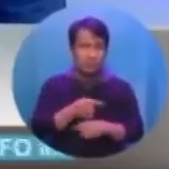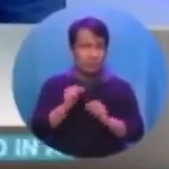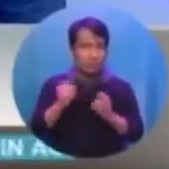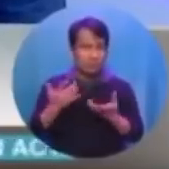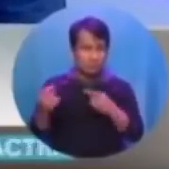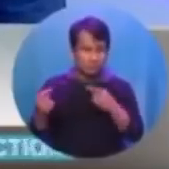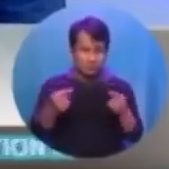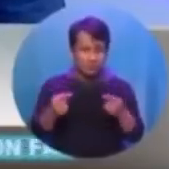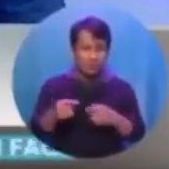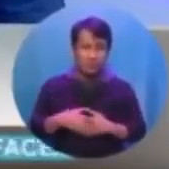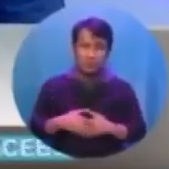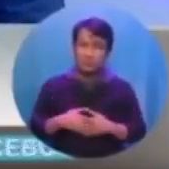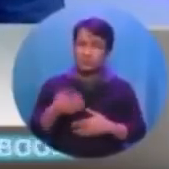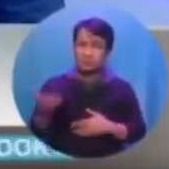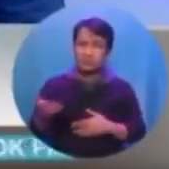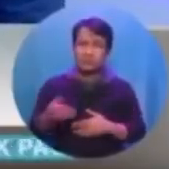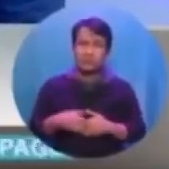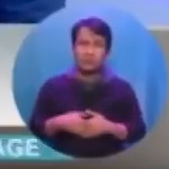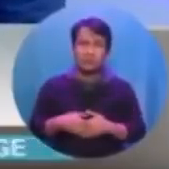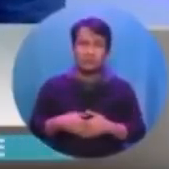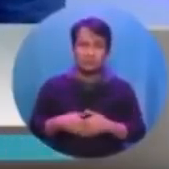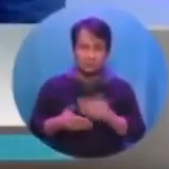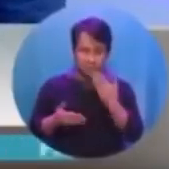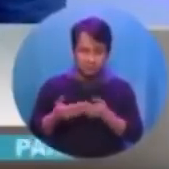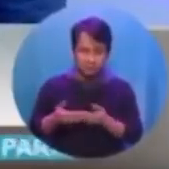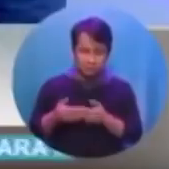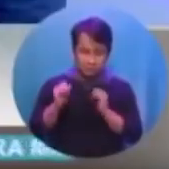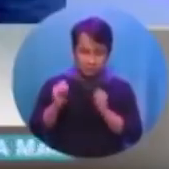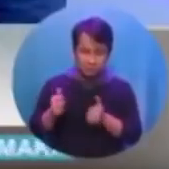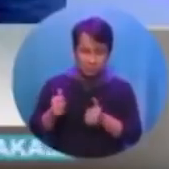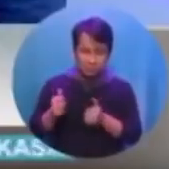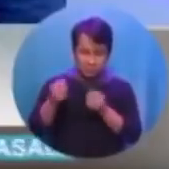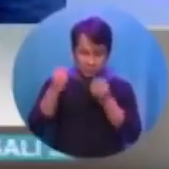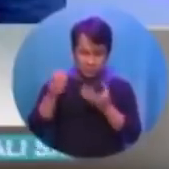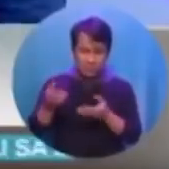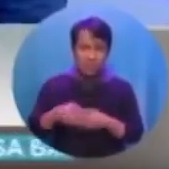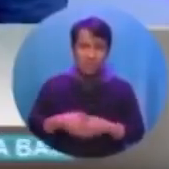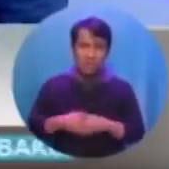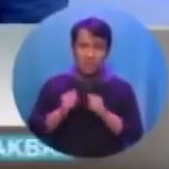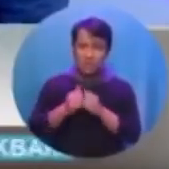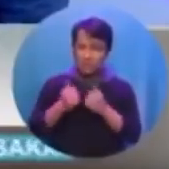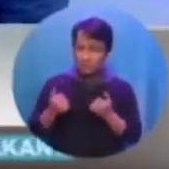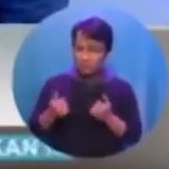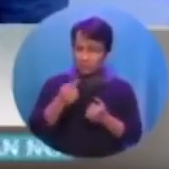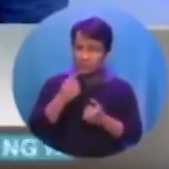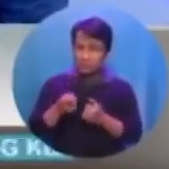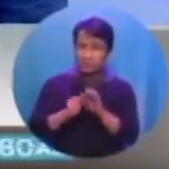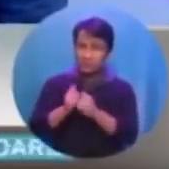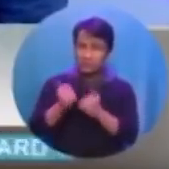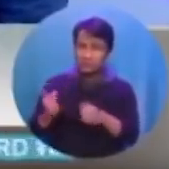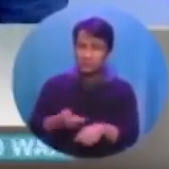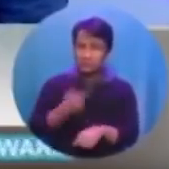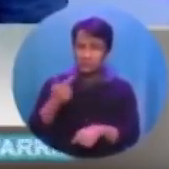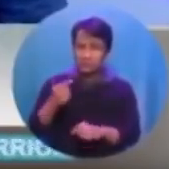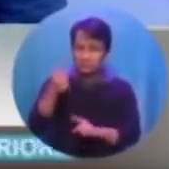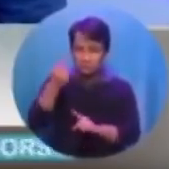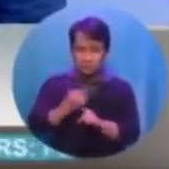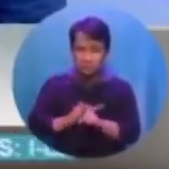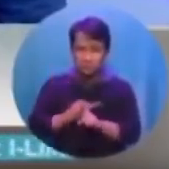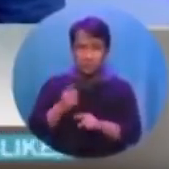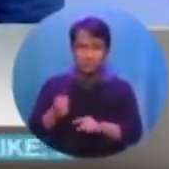nagkaroon ng kaaway dyan sa inyo? Wala naman po, mabait po siya dito. Okay, gaano po siya katagal nagtrabaho po sa inyo, ma'am? Isang buwan